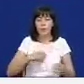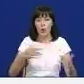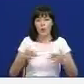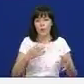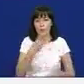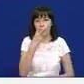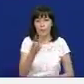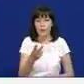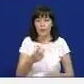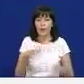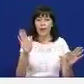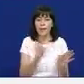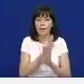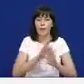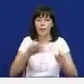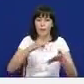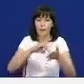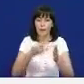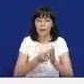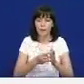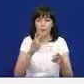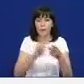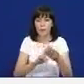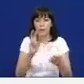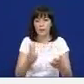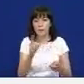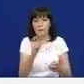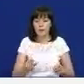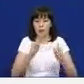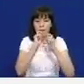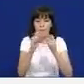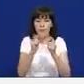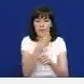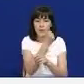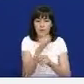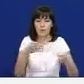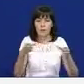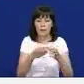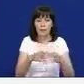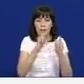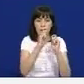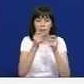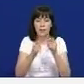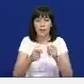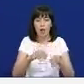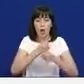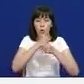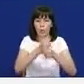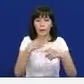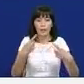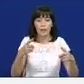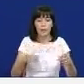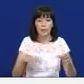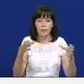ортаға салды. Әуезді ән, көз тартар би, түрмедегі азаматтарға тарту етілді. Жеңімпаз командаларға сыйға дәстүрлі кубоктар емес,